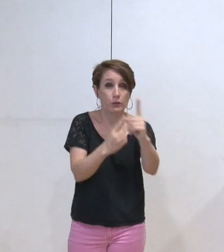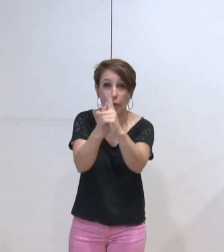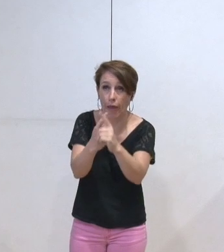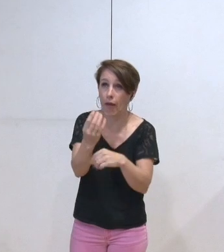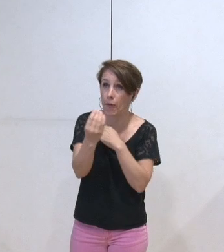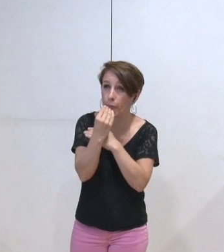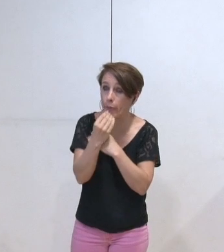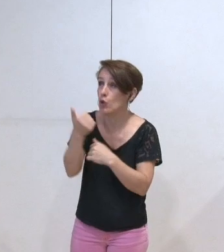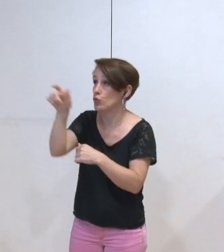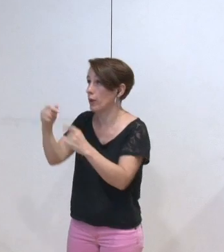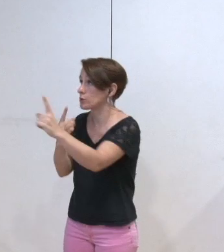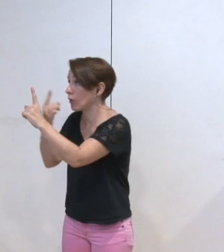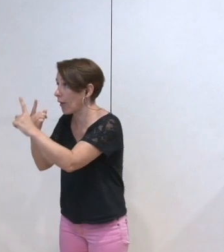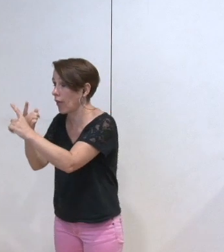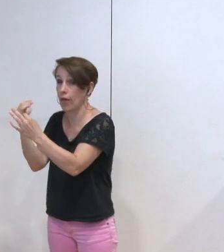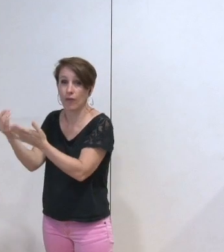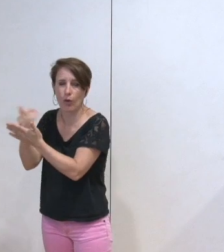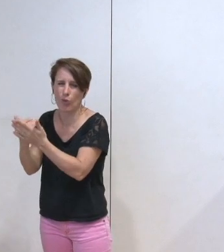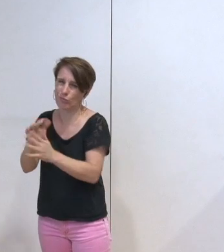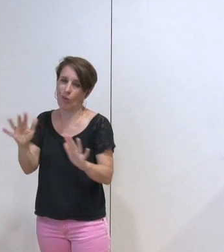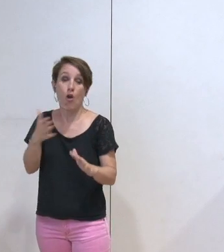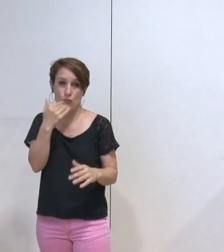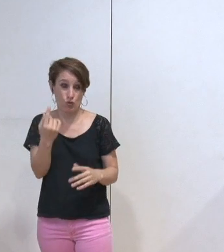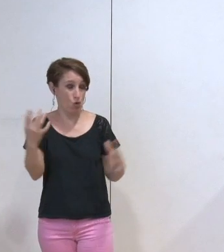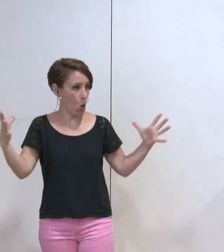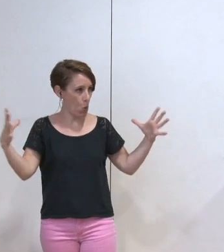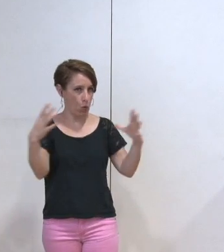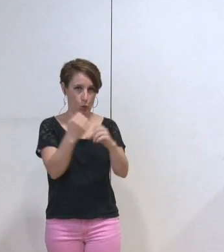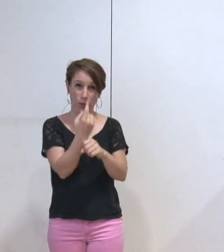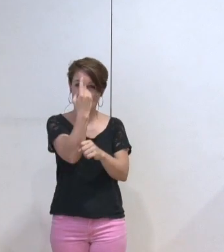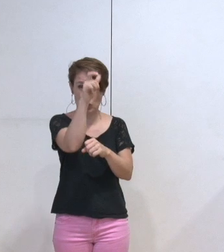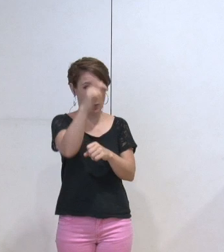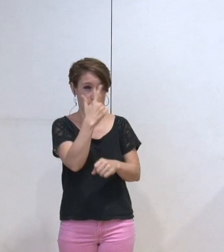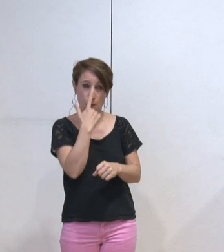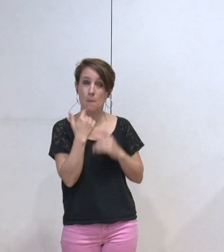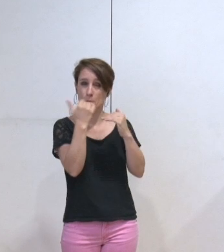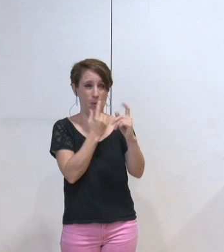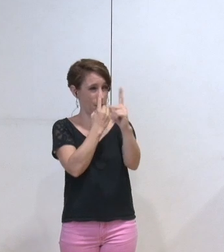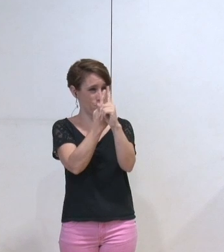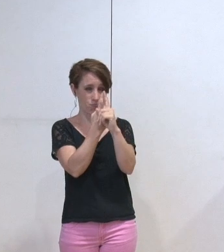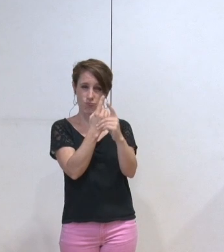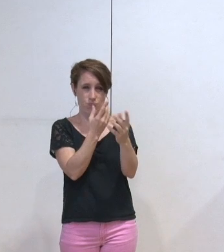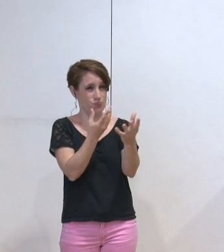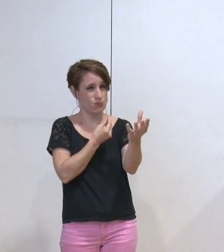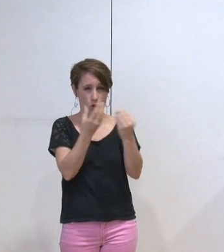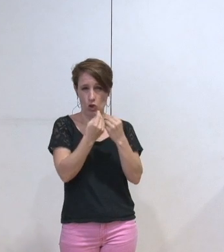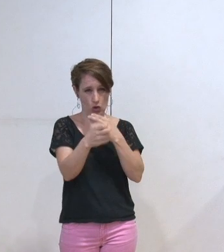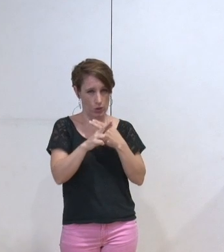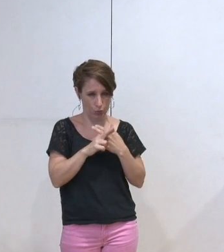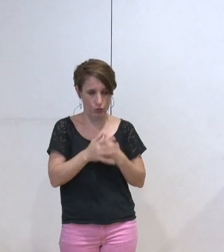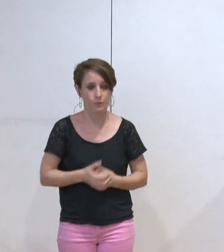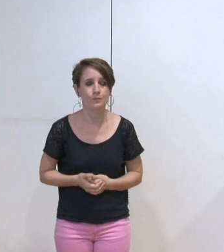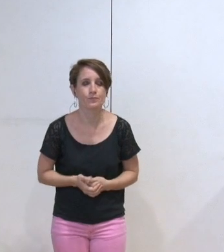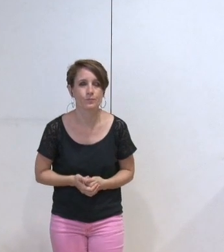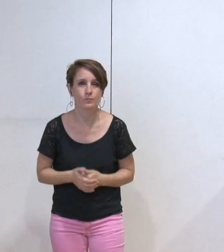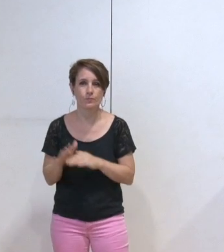une démarche concertée et globale autour de ses besoins et de sa personne de favoriser le principe du logement d'abord